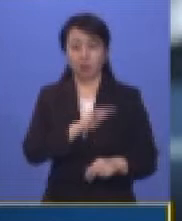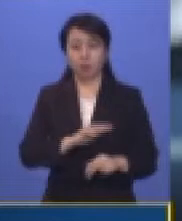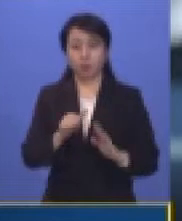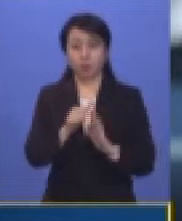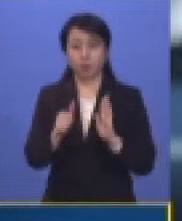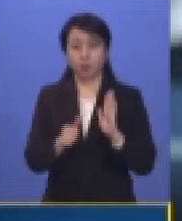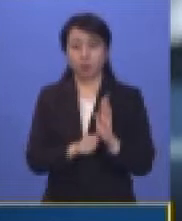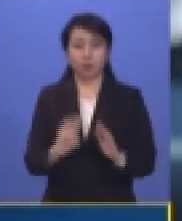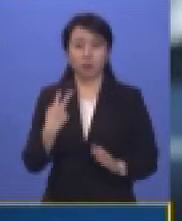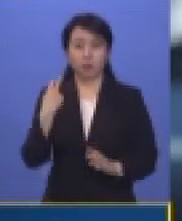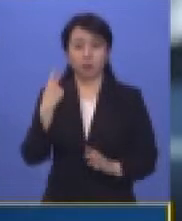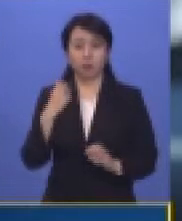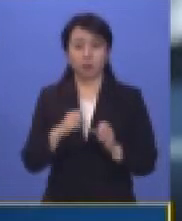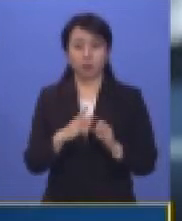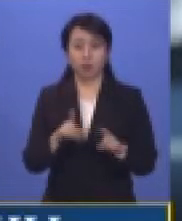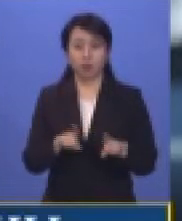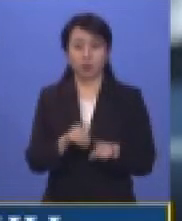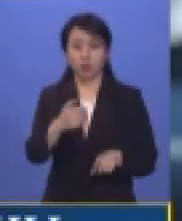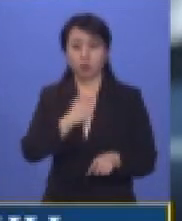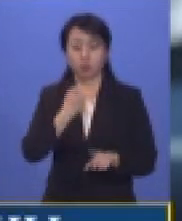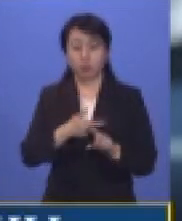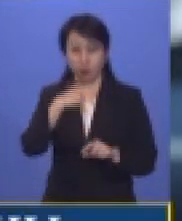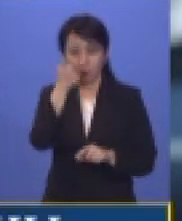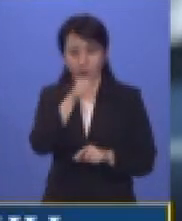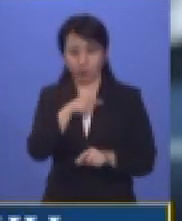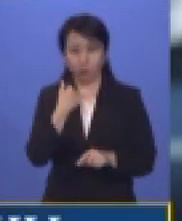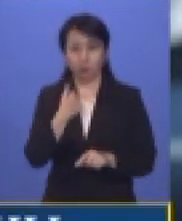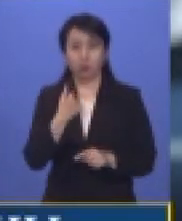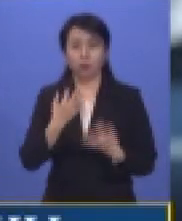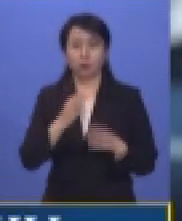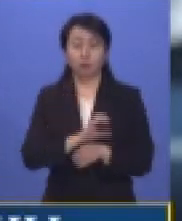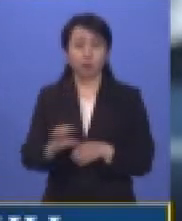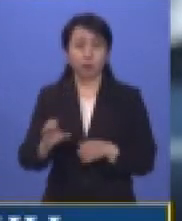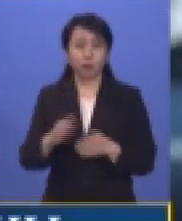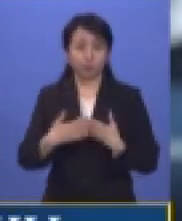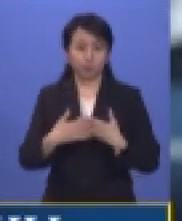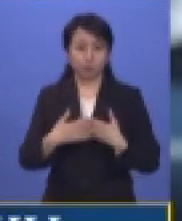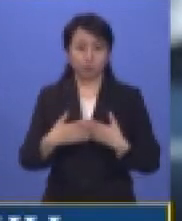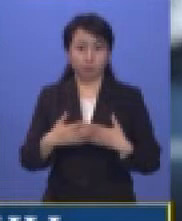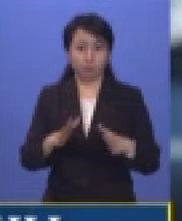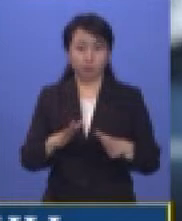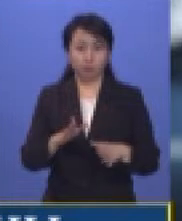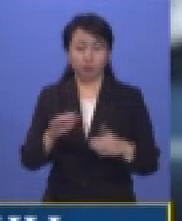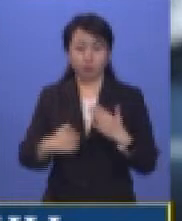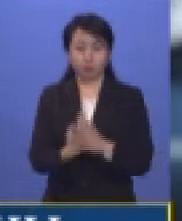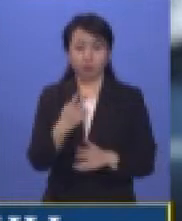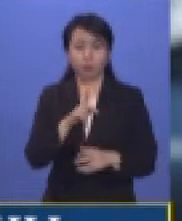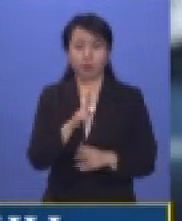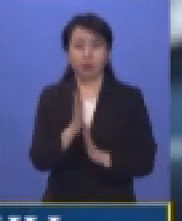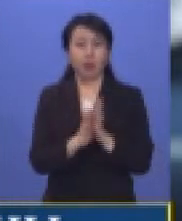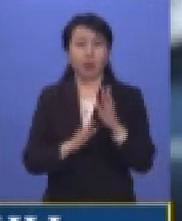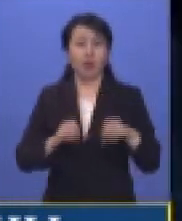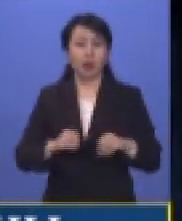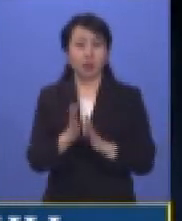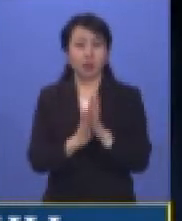16, парикмахер стилист 15. Также хочу отметить, что в этом году выпускаются первые выпускники по новой специальности озеленение, количество